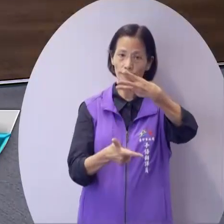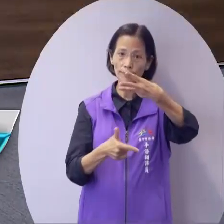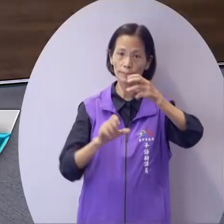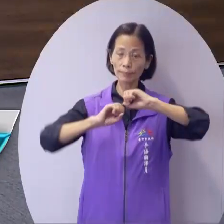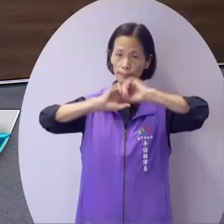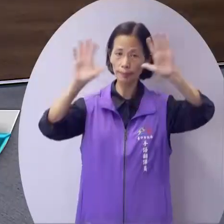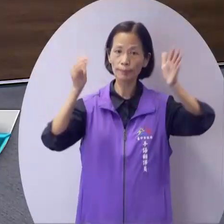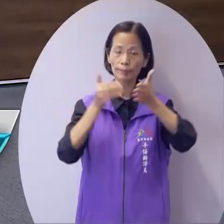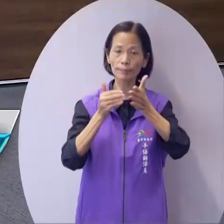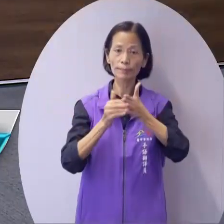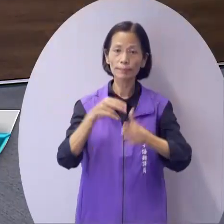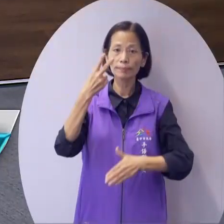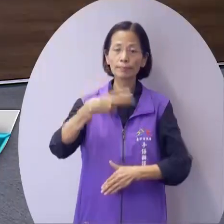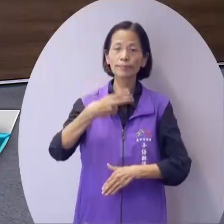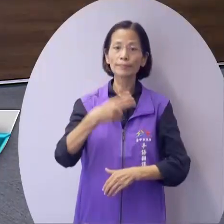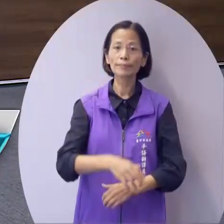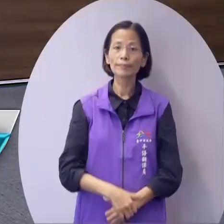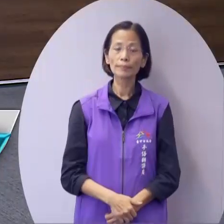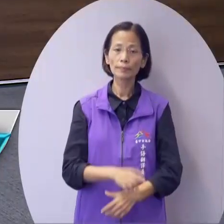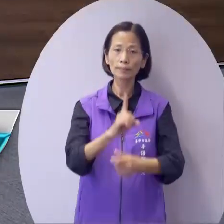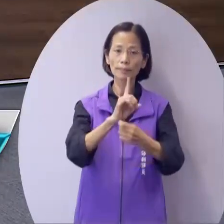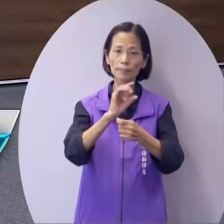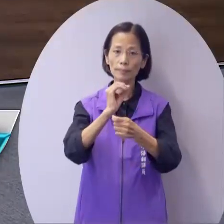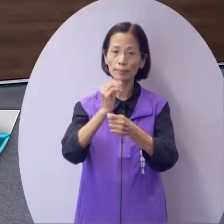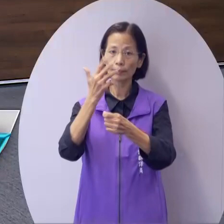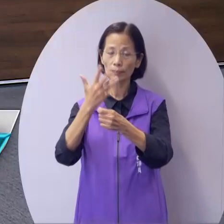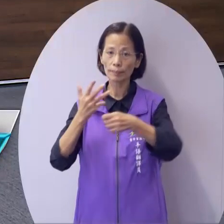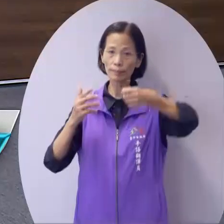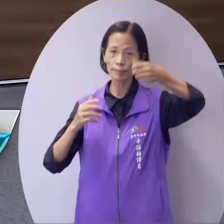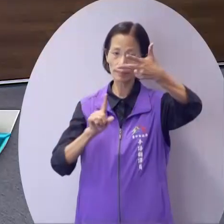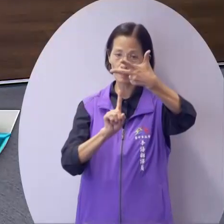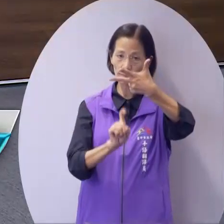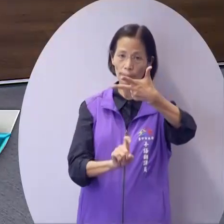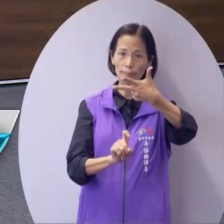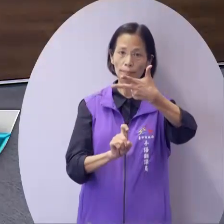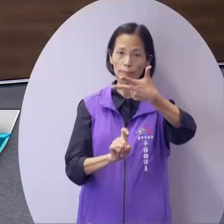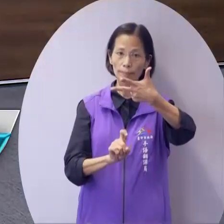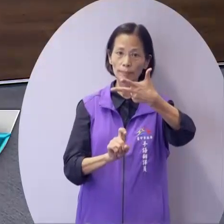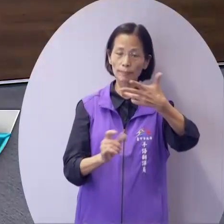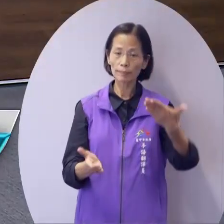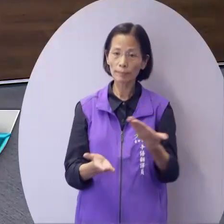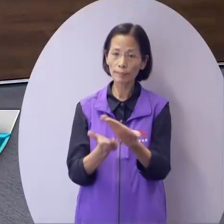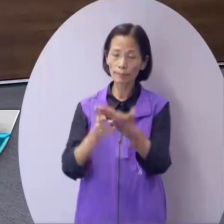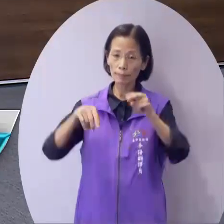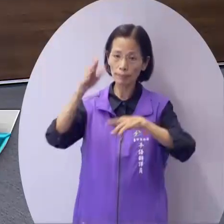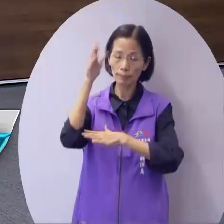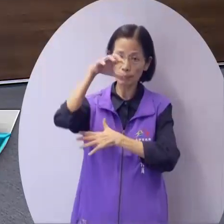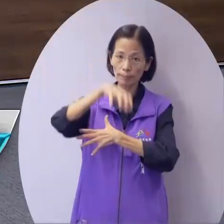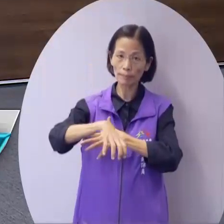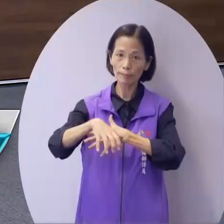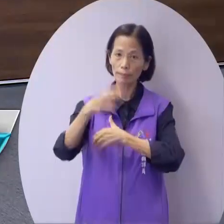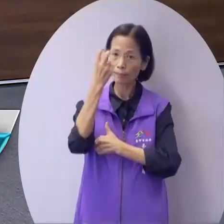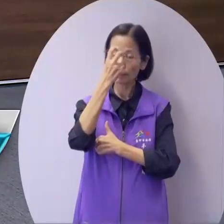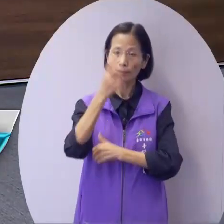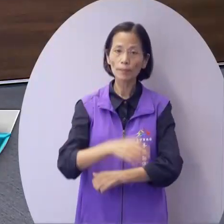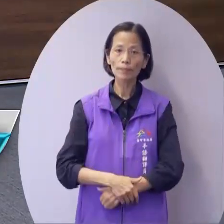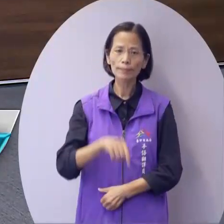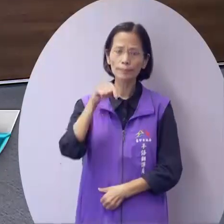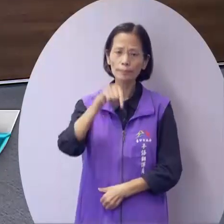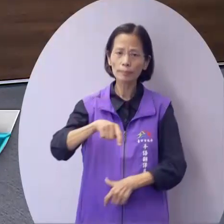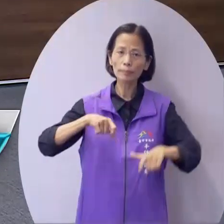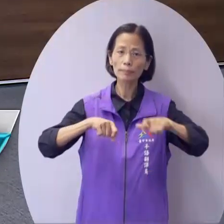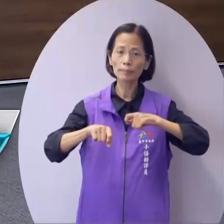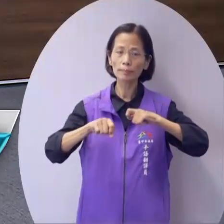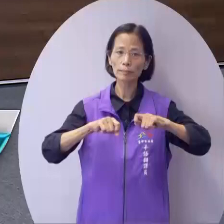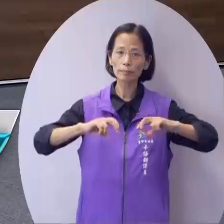布，并且在108年的7月10号送行政院备查。那这个办